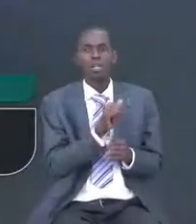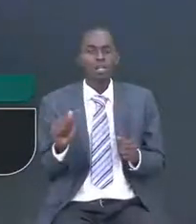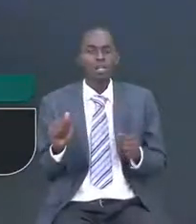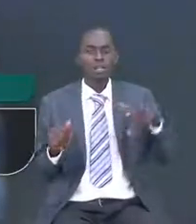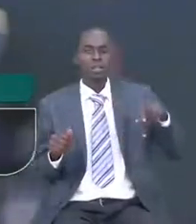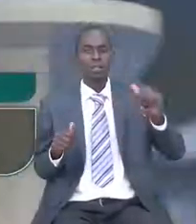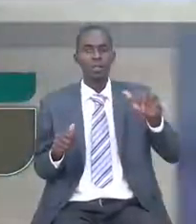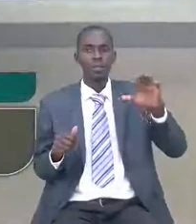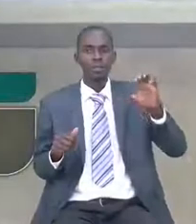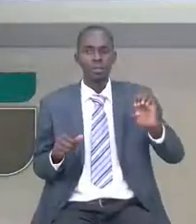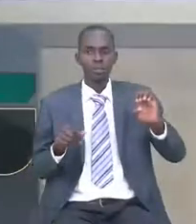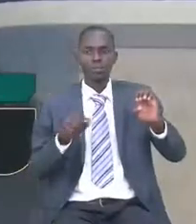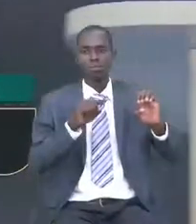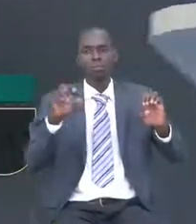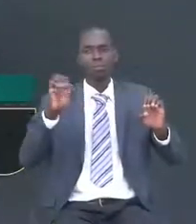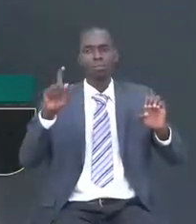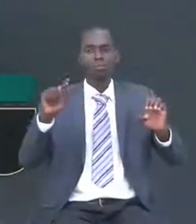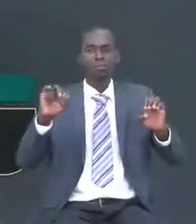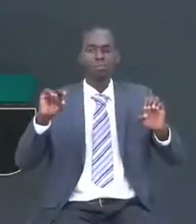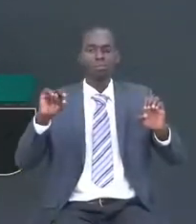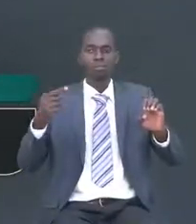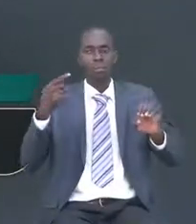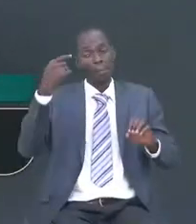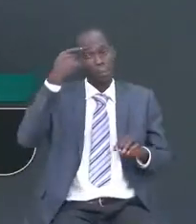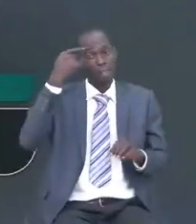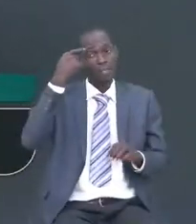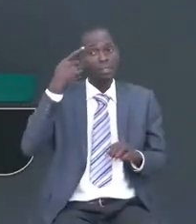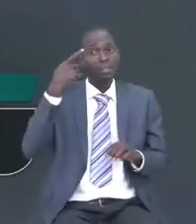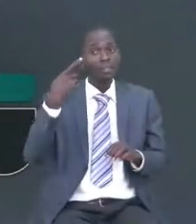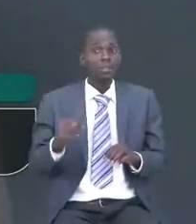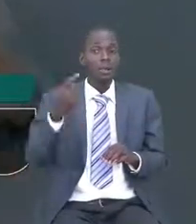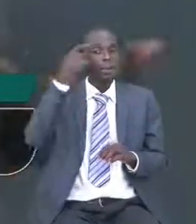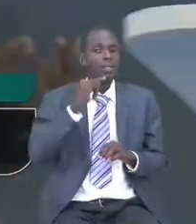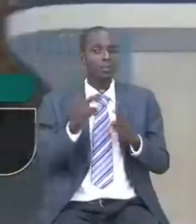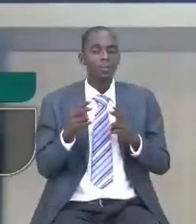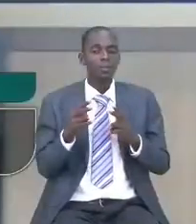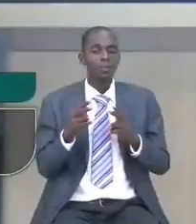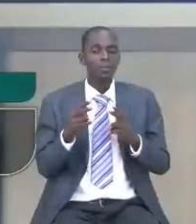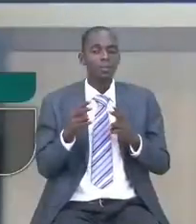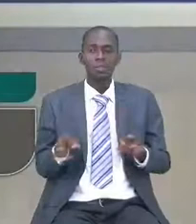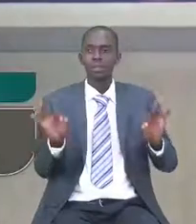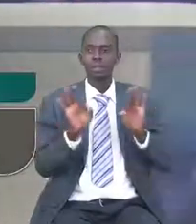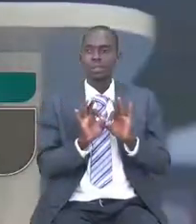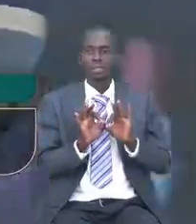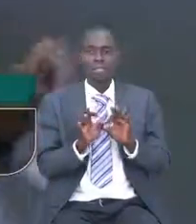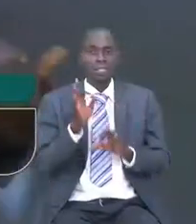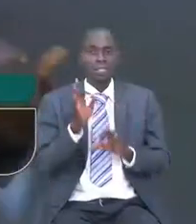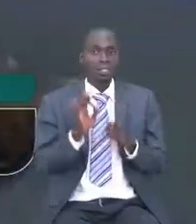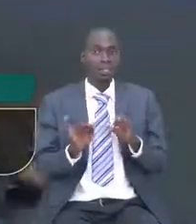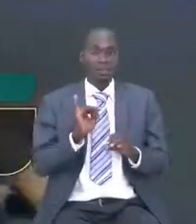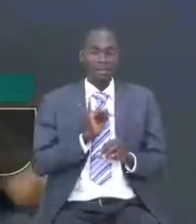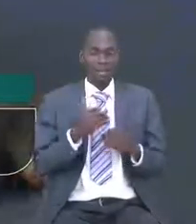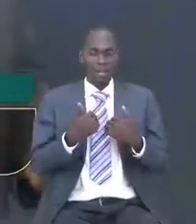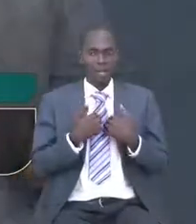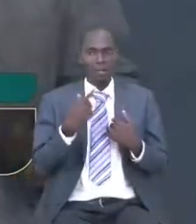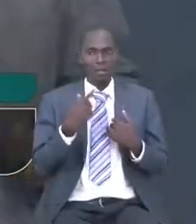de pionnier, de meneur de jeu. L'esprit d'état est très important. Si j'ai l'esprit d'un